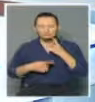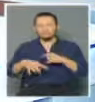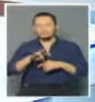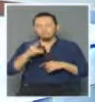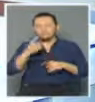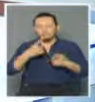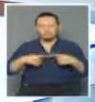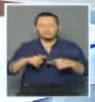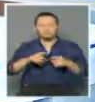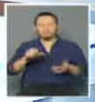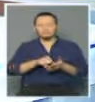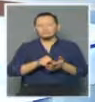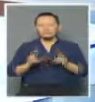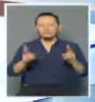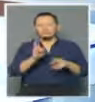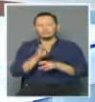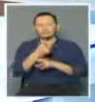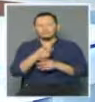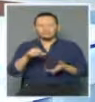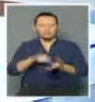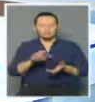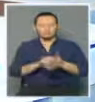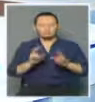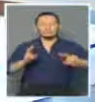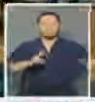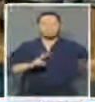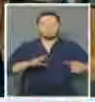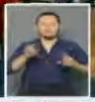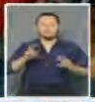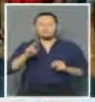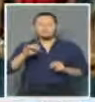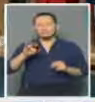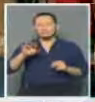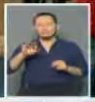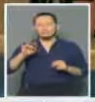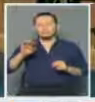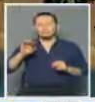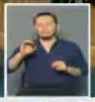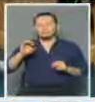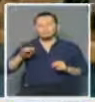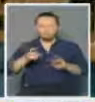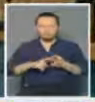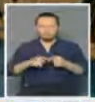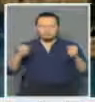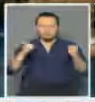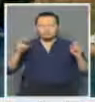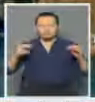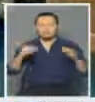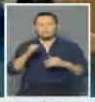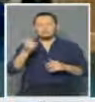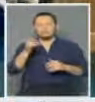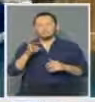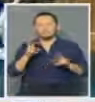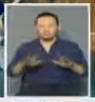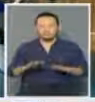Международный фестиваль современных уличных танцев среди молодежи под названием Dance Open Fest прошел в спортивном комплексе ЖАИК.